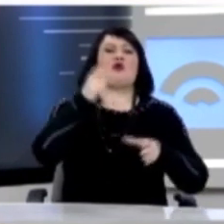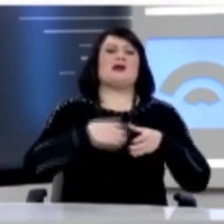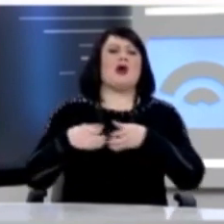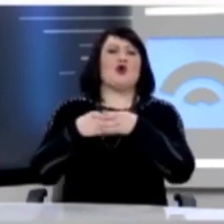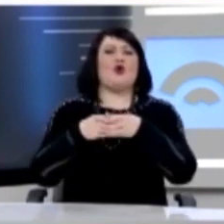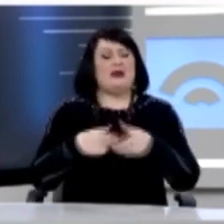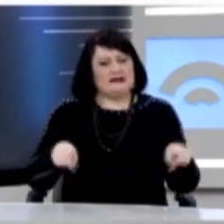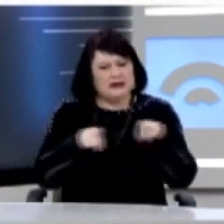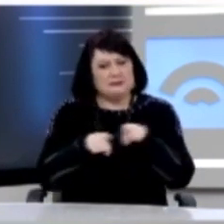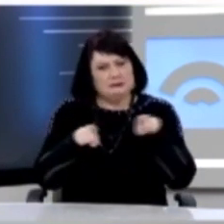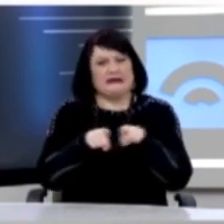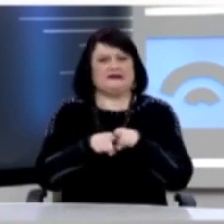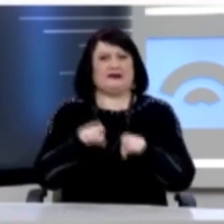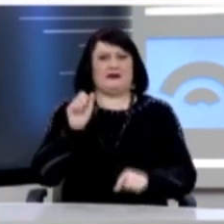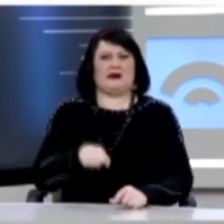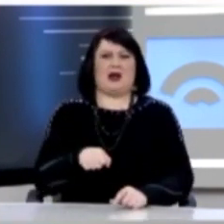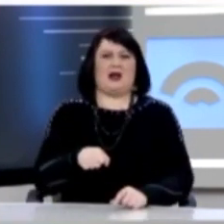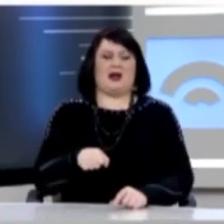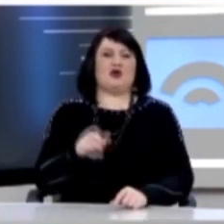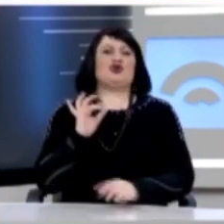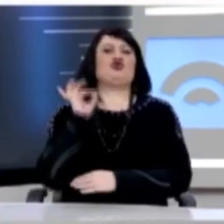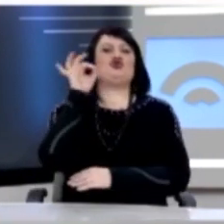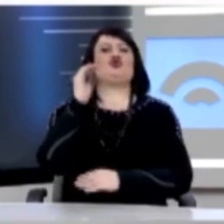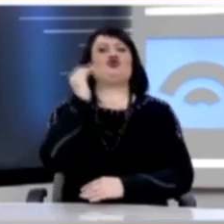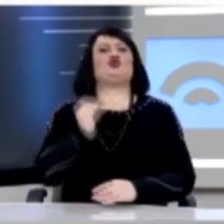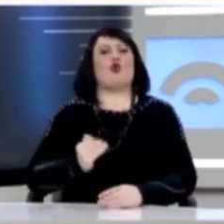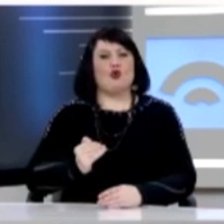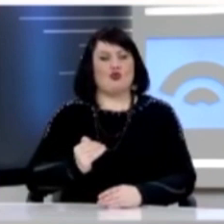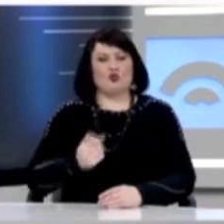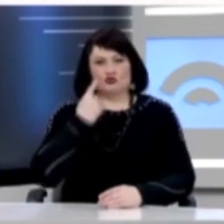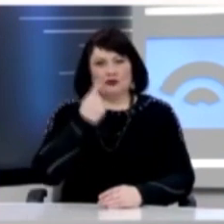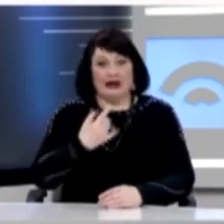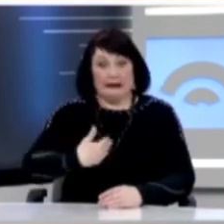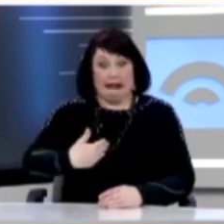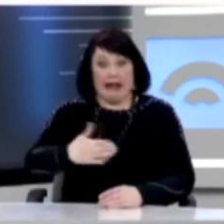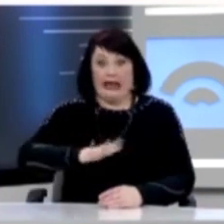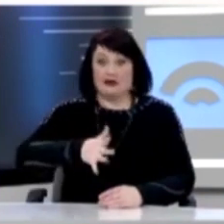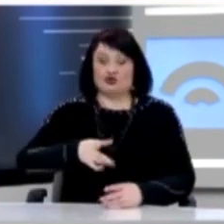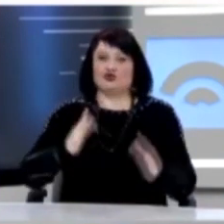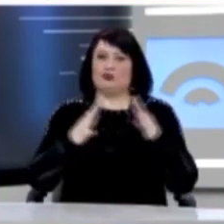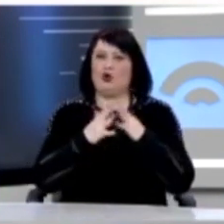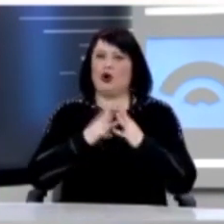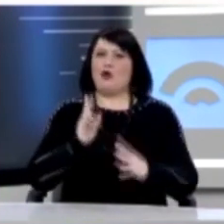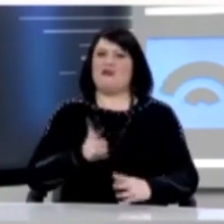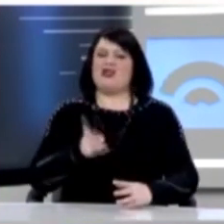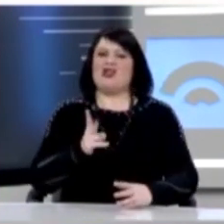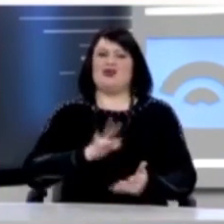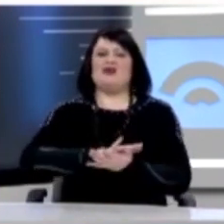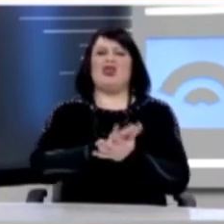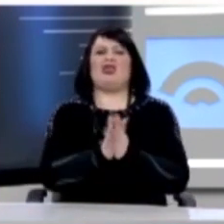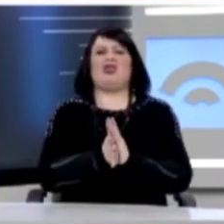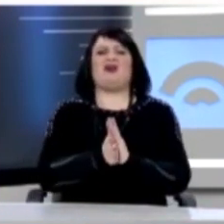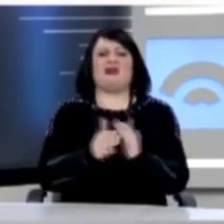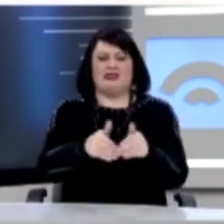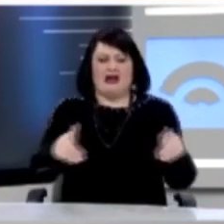μέσα. Ότι μπροστά σε αυτές τις επιδιώξεις που μυρίζουν μπαρούτι γίνονται σκόνη οι